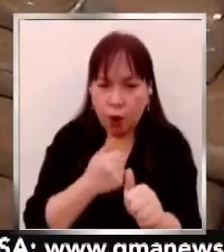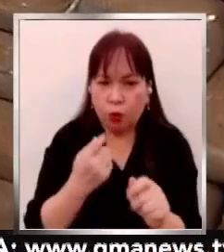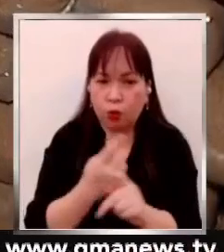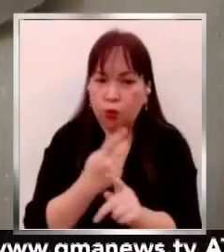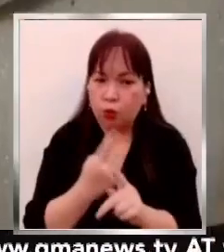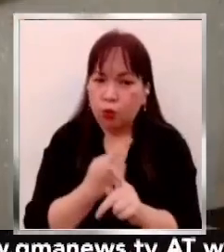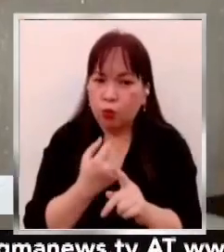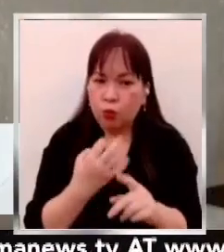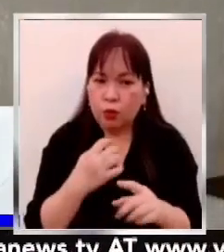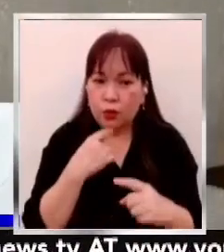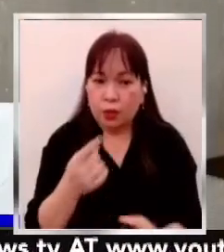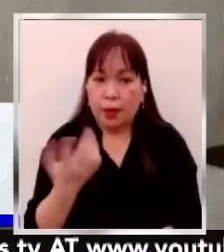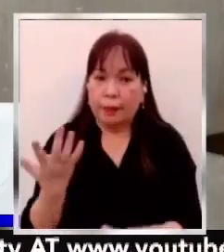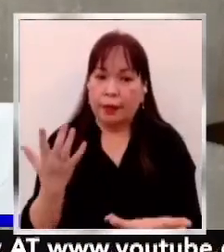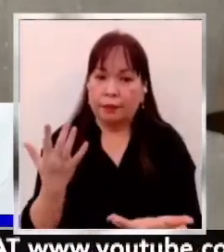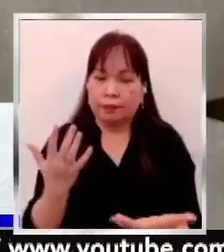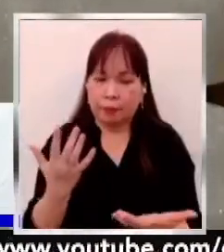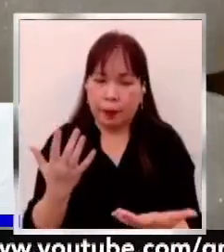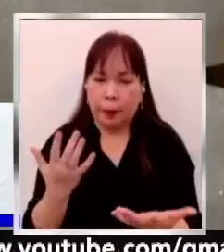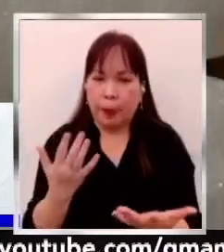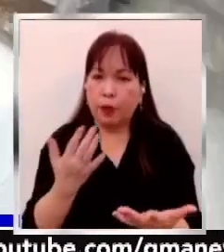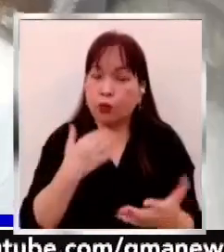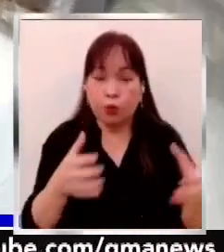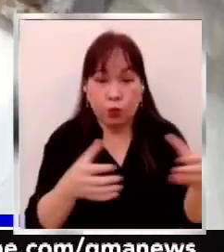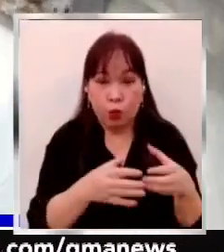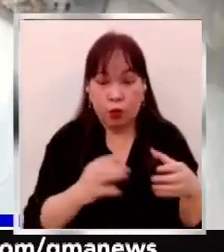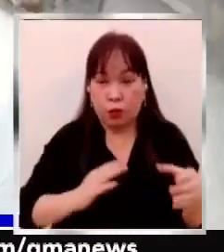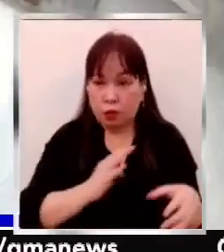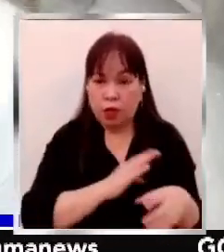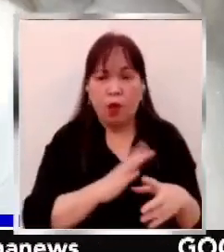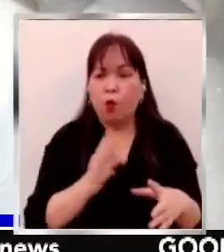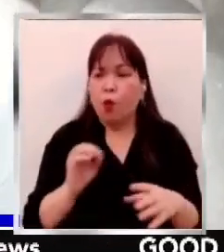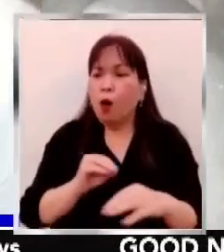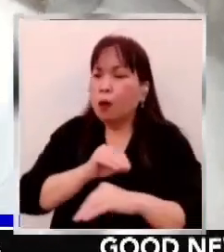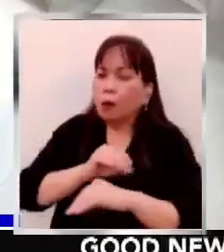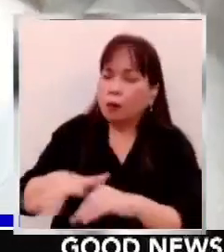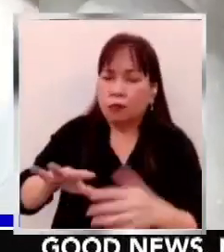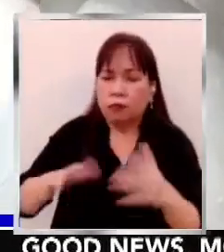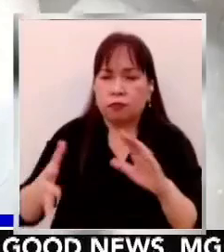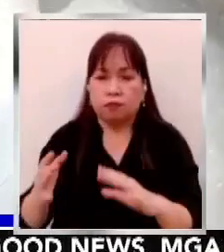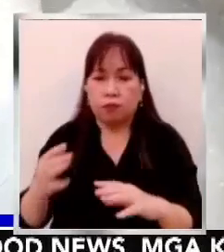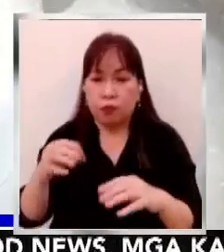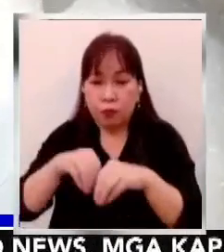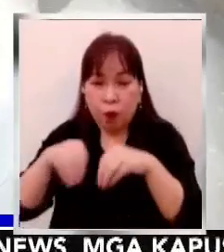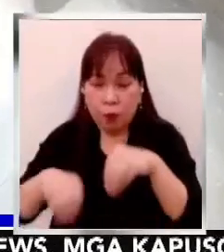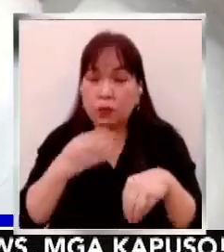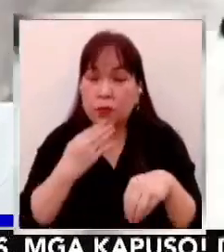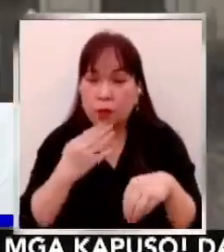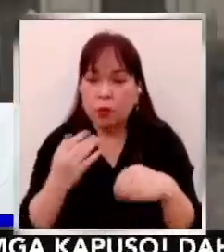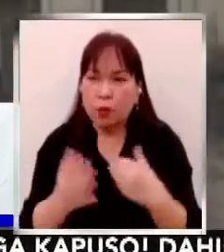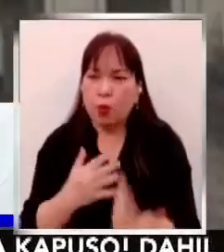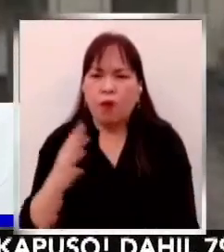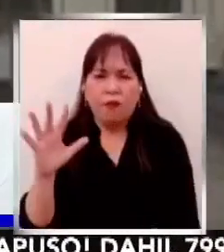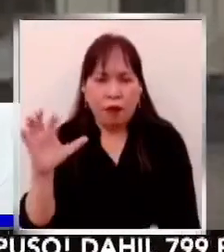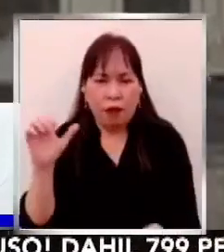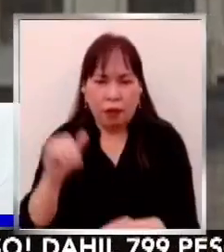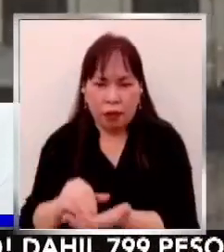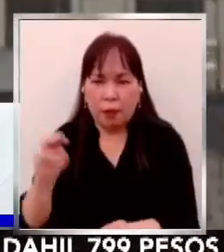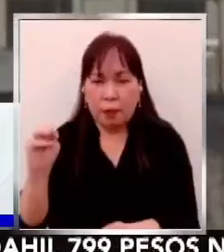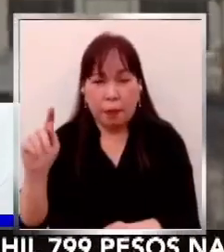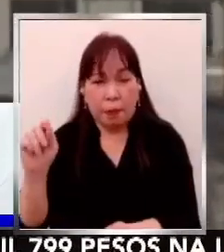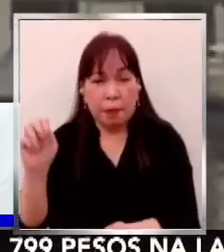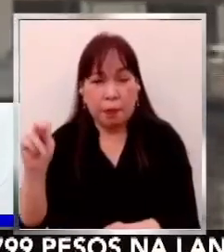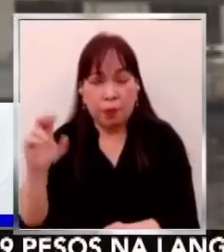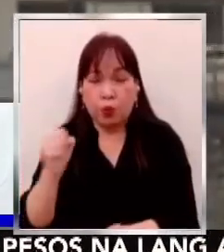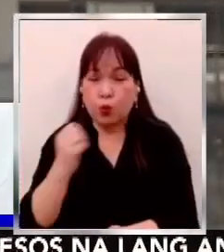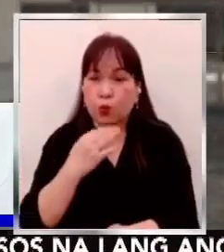Sugar Board na hindi tatamaan ang local farmers sa pagpasok ng halos kalahati milyong metriko tonelada ng asukal. Sinusubukan pa naming